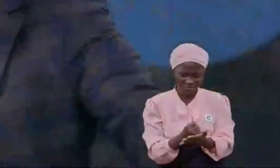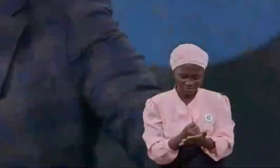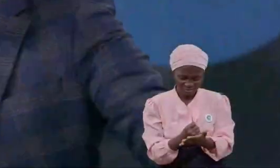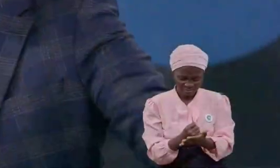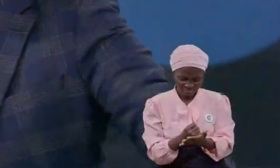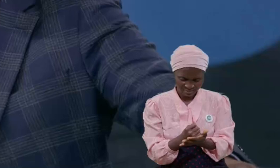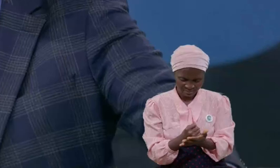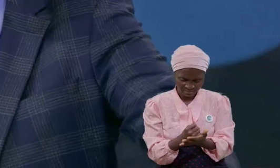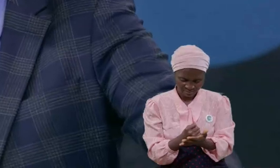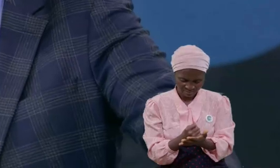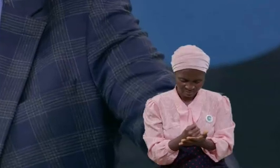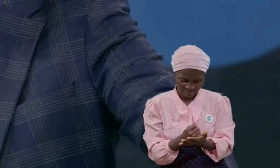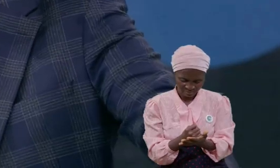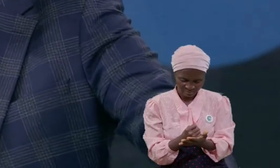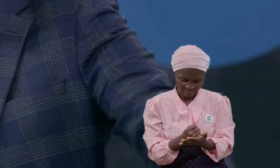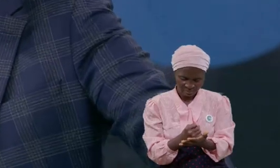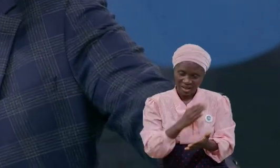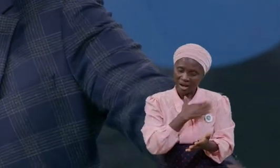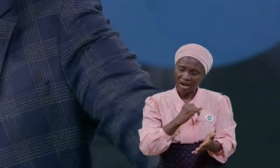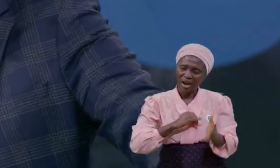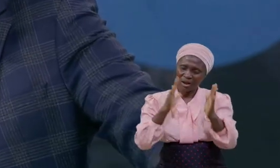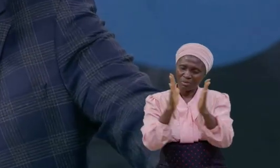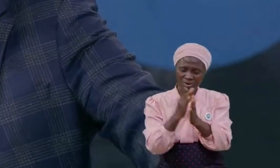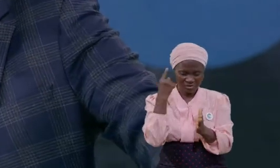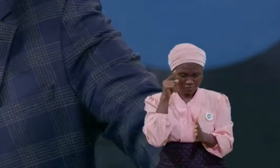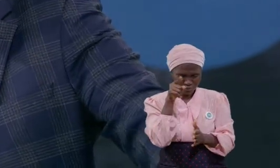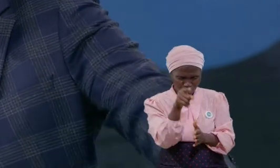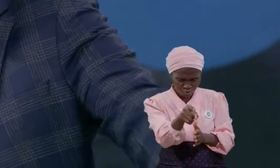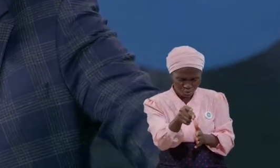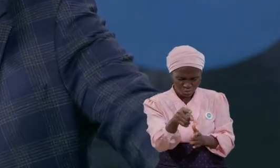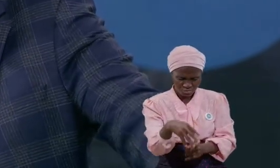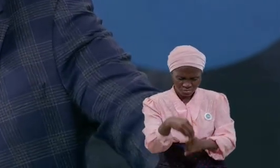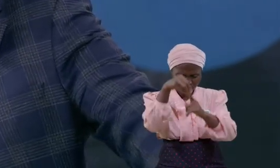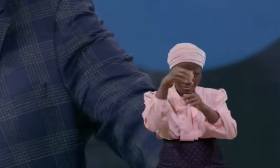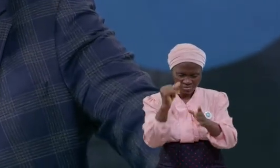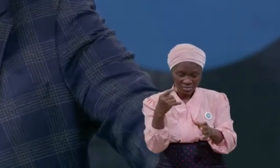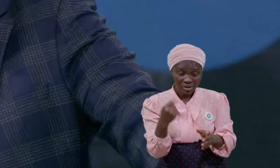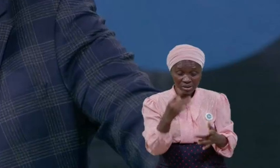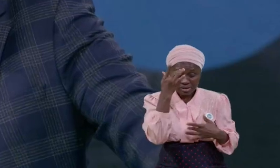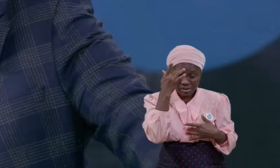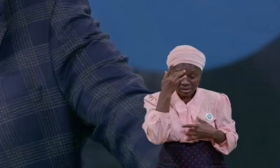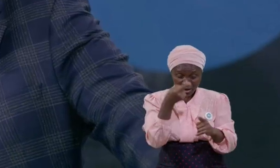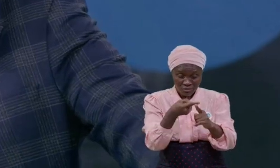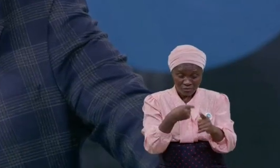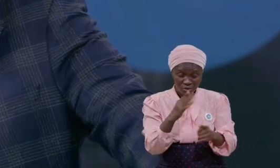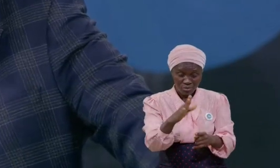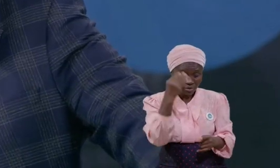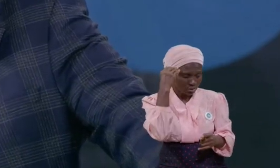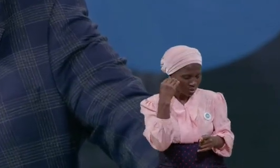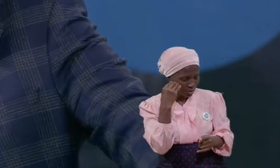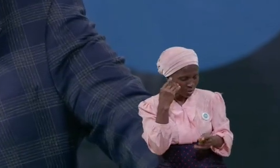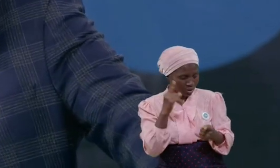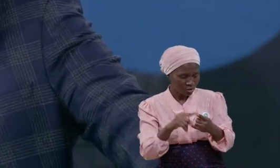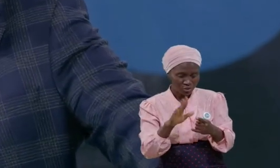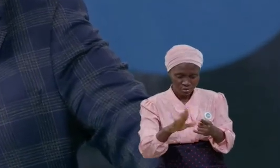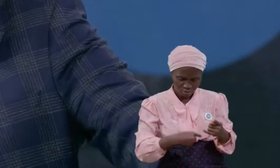Et je prie pour toi en particulier, la maladie de la tête jusqu'au ventre, à